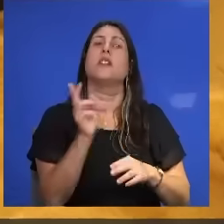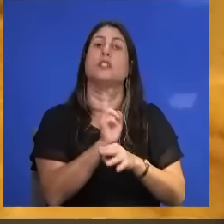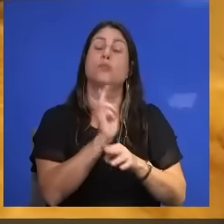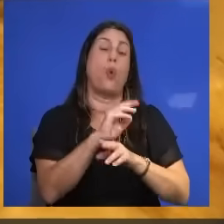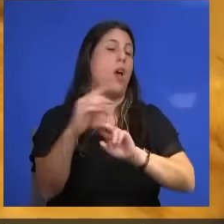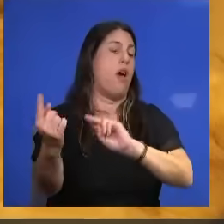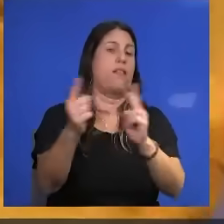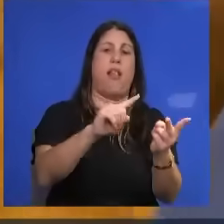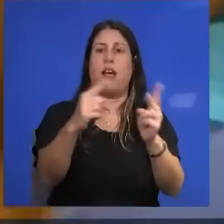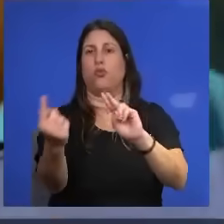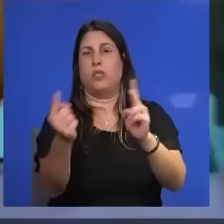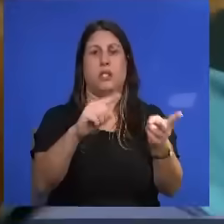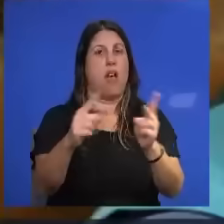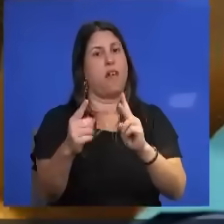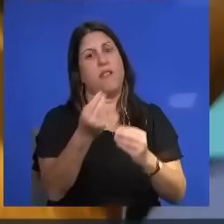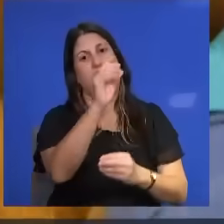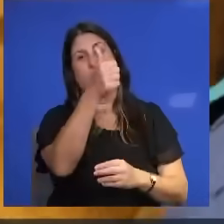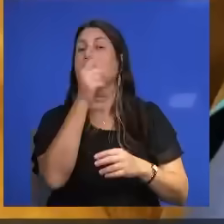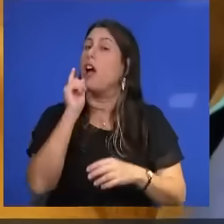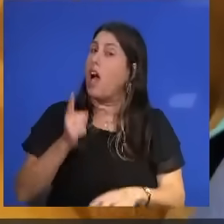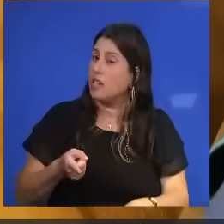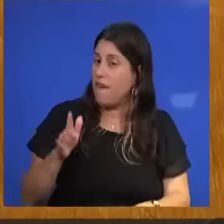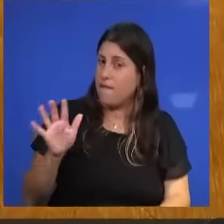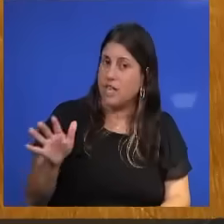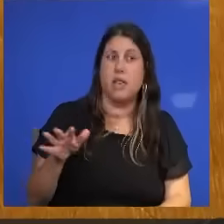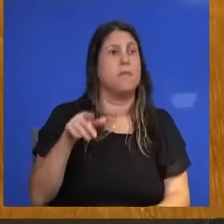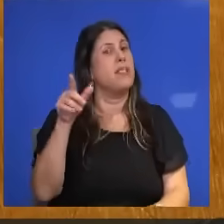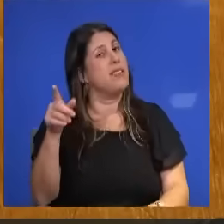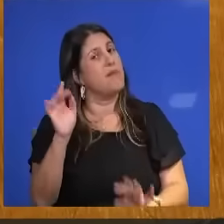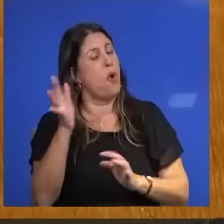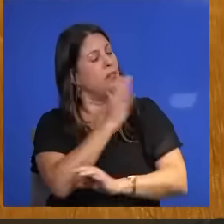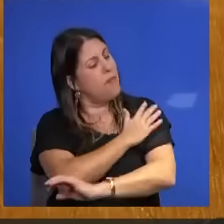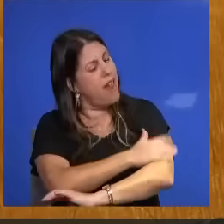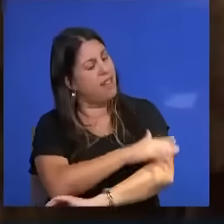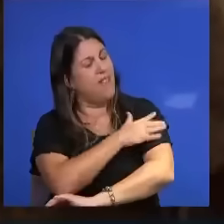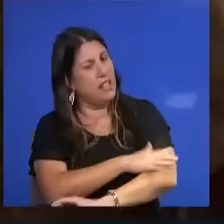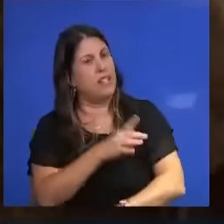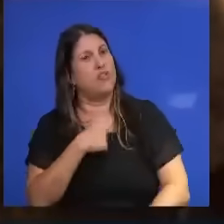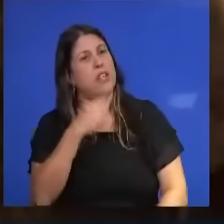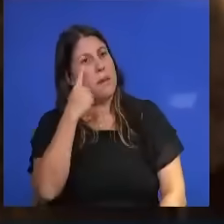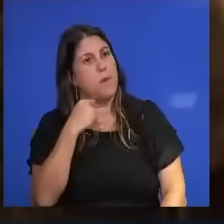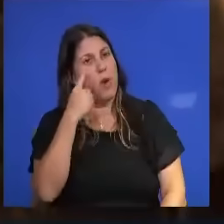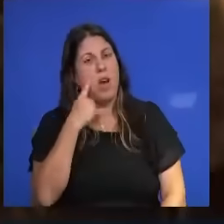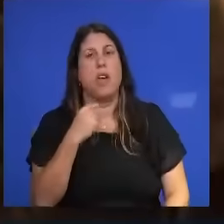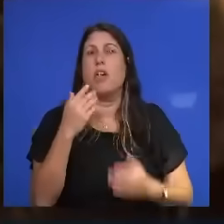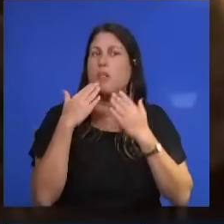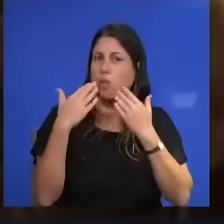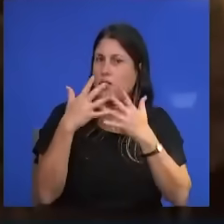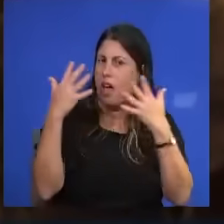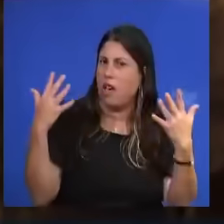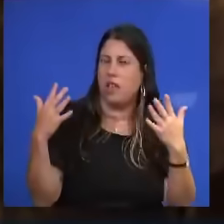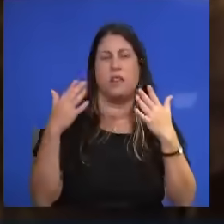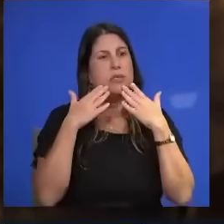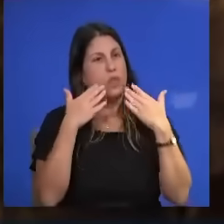השני. חייבים. ועל... כן, היא מאוד מלטפת אותי שאני בוכה. תודה ענקית. ממש תודה. אופה, אז אני אעזר